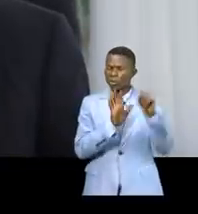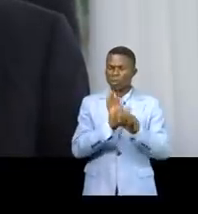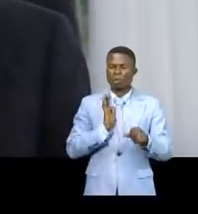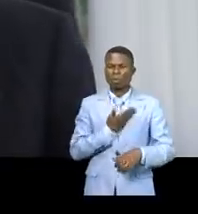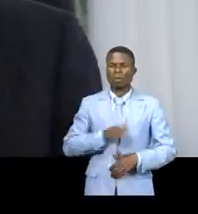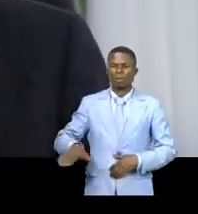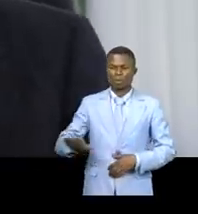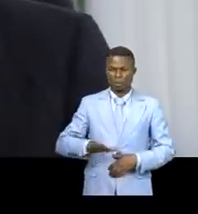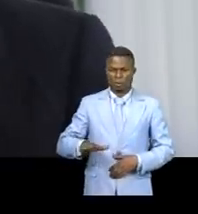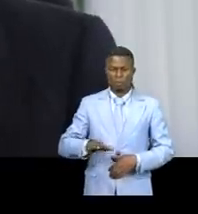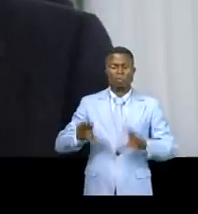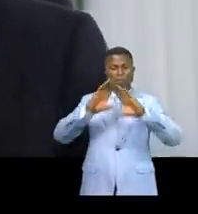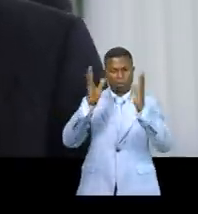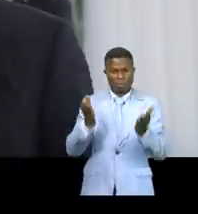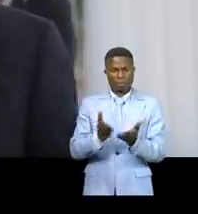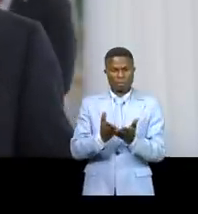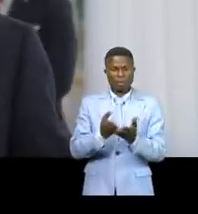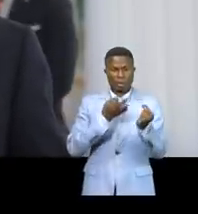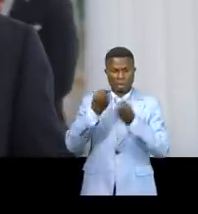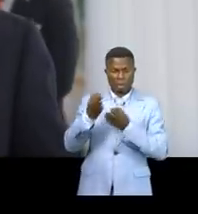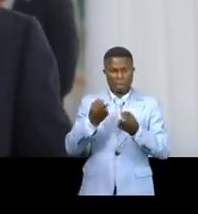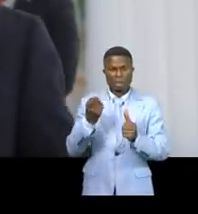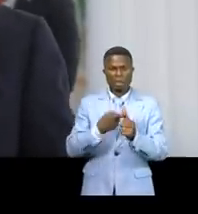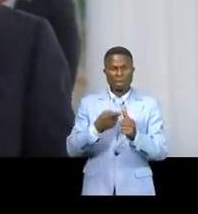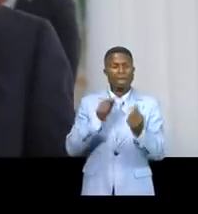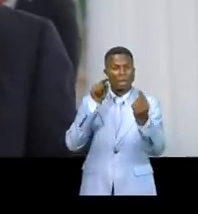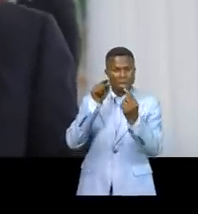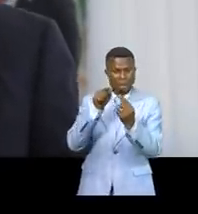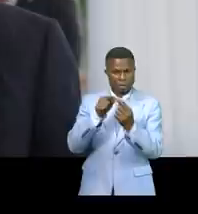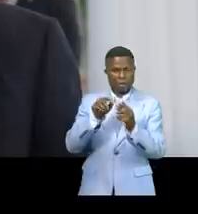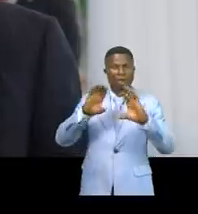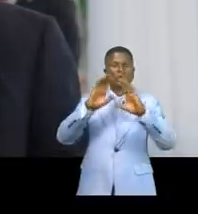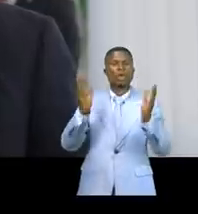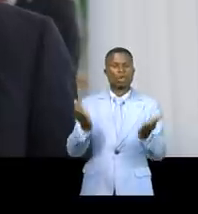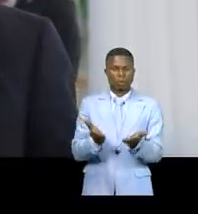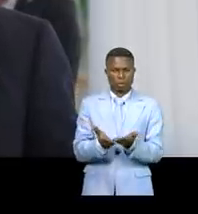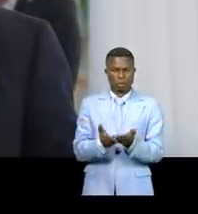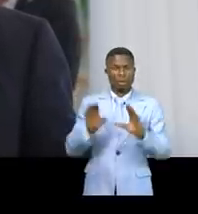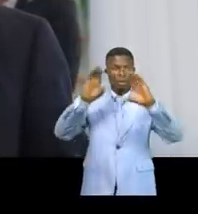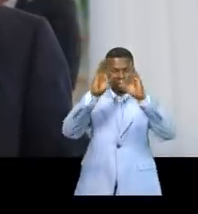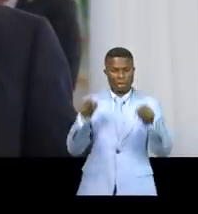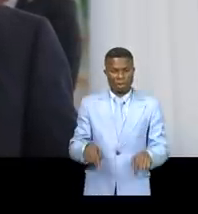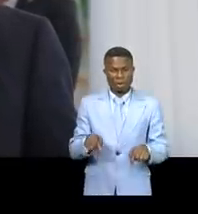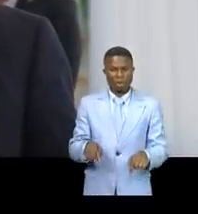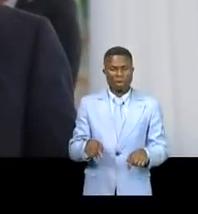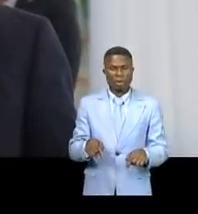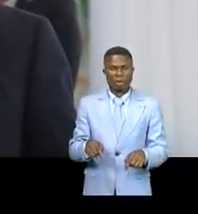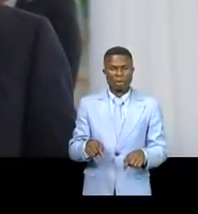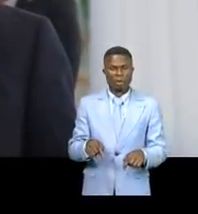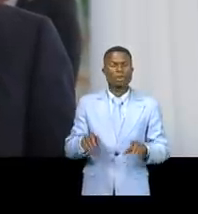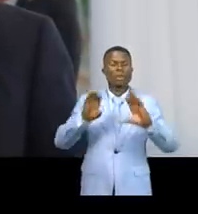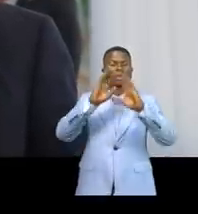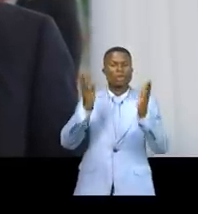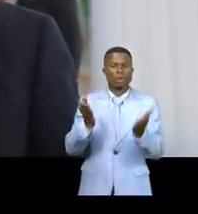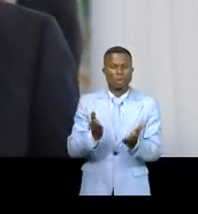situation de la communauté, je crois qu'il faut la décrire d'abord par rapport aux objectifs même de la communauté. Cette communauté, qui est une